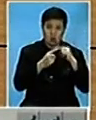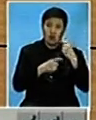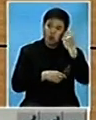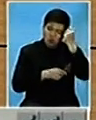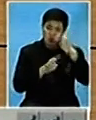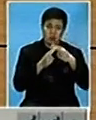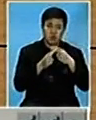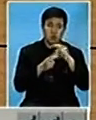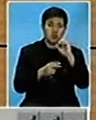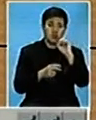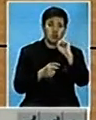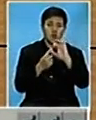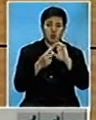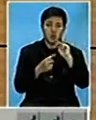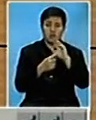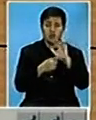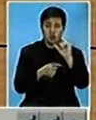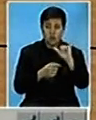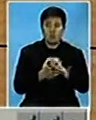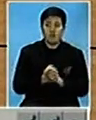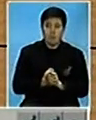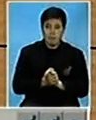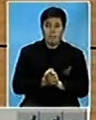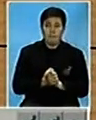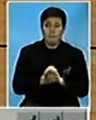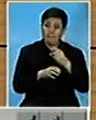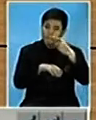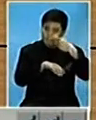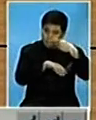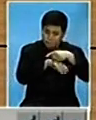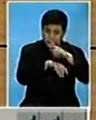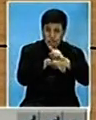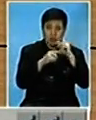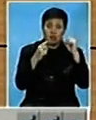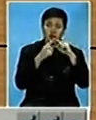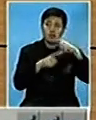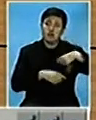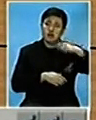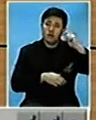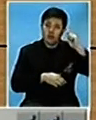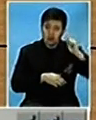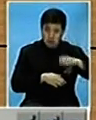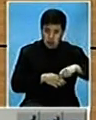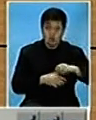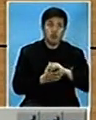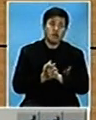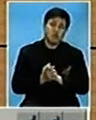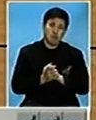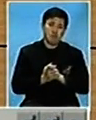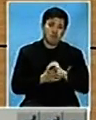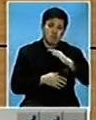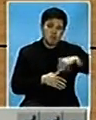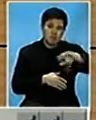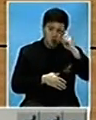รท่านประธานครับในเรื่องของศาลรัฐธรรมนูญนั้นเราต้องให้ก